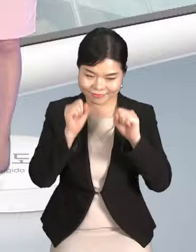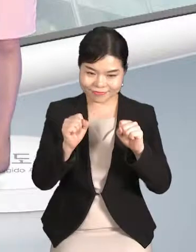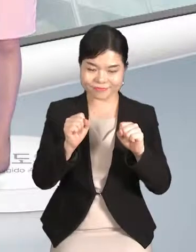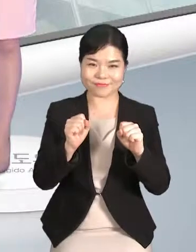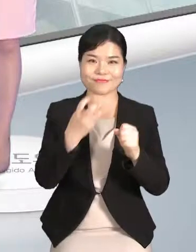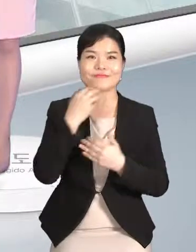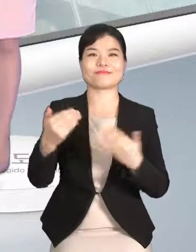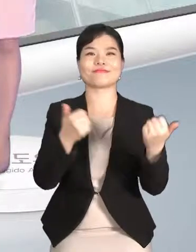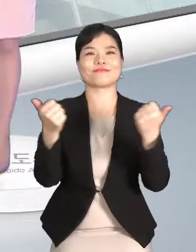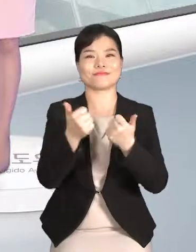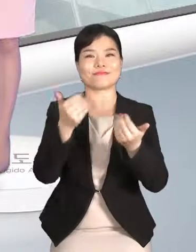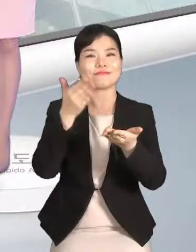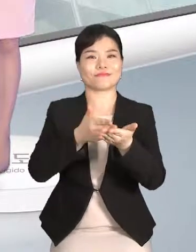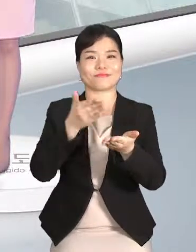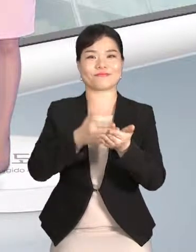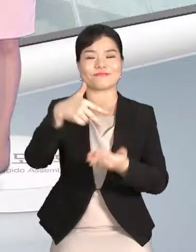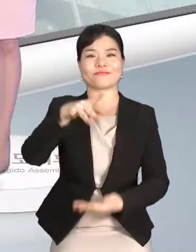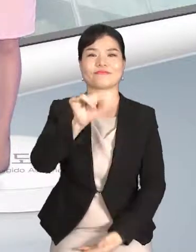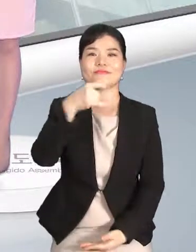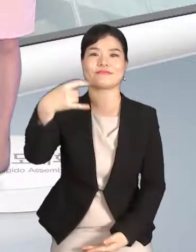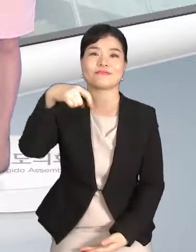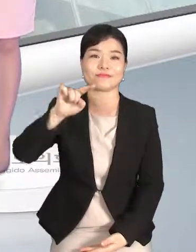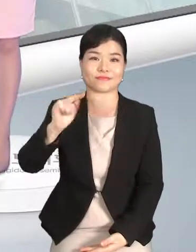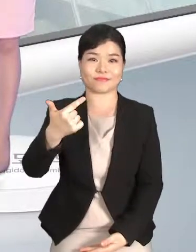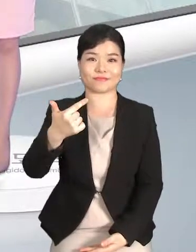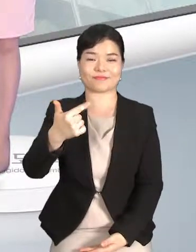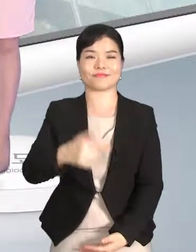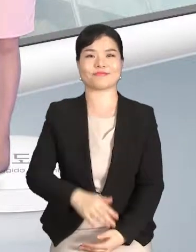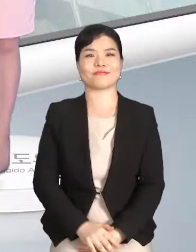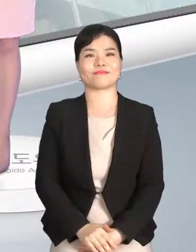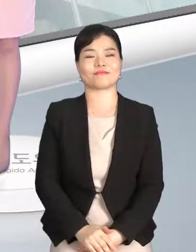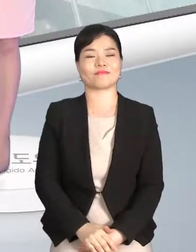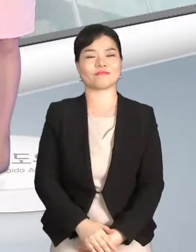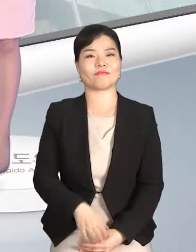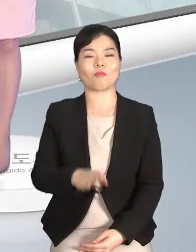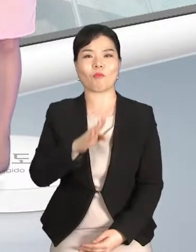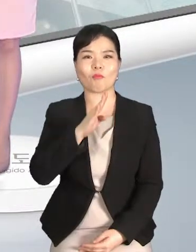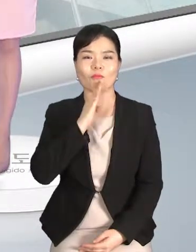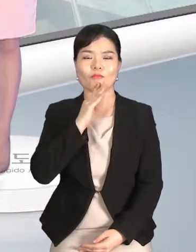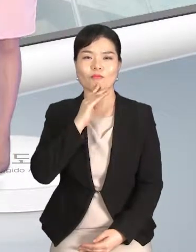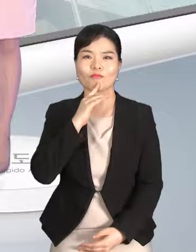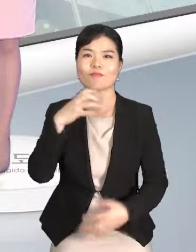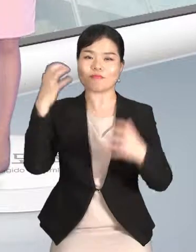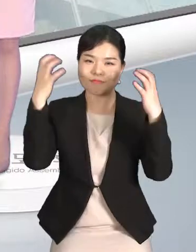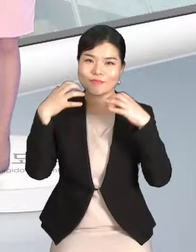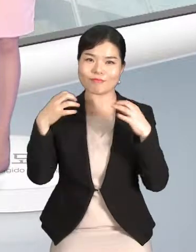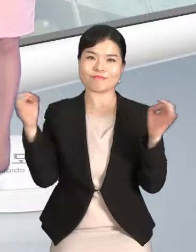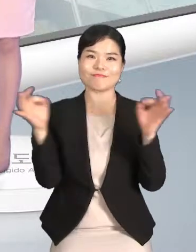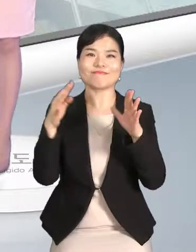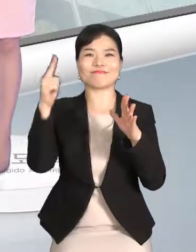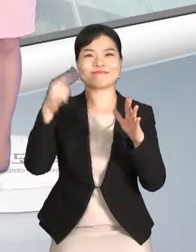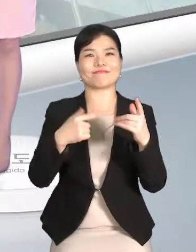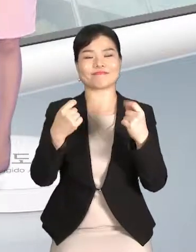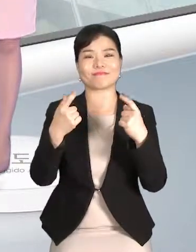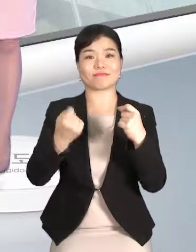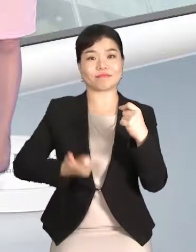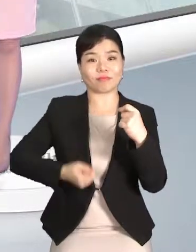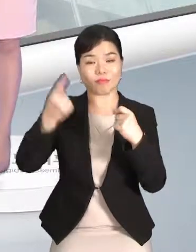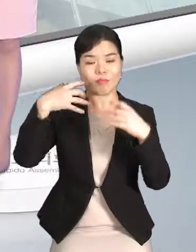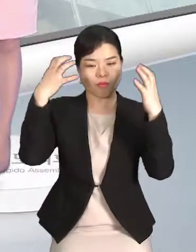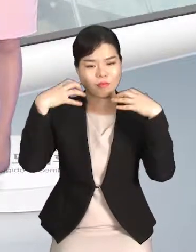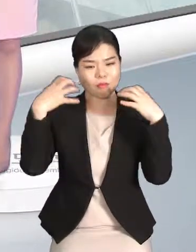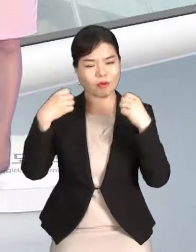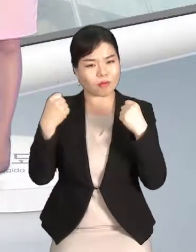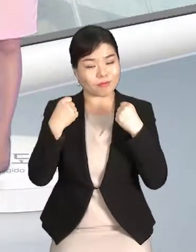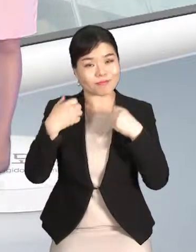안녕하세요. 경기도의회 의정뉴스 정의원입니다. 어느새 여름이 성큼 다가온 것 같습니다. 일찍 찾아온 무더위에